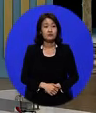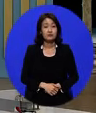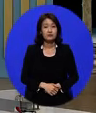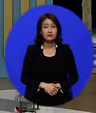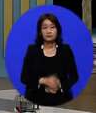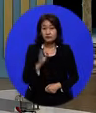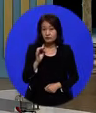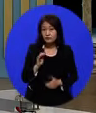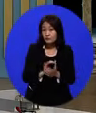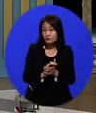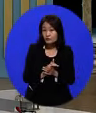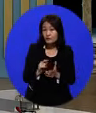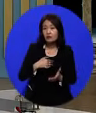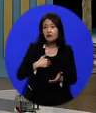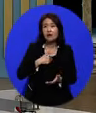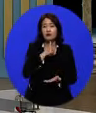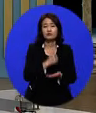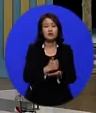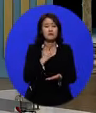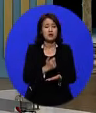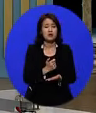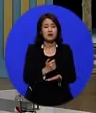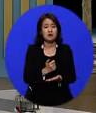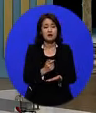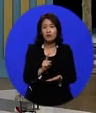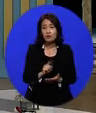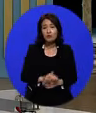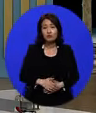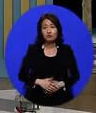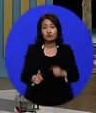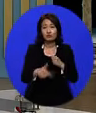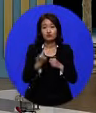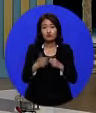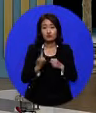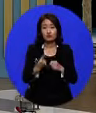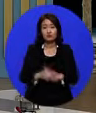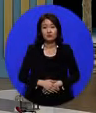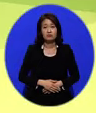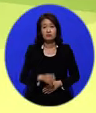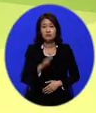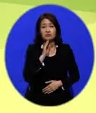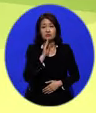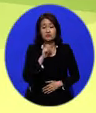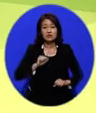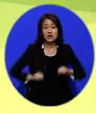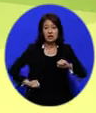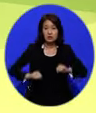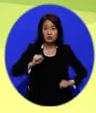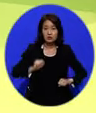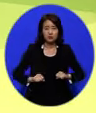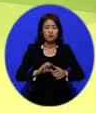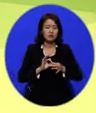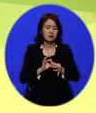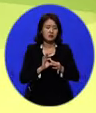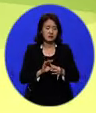제가 요 친구들이 제가 죄를 지었네요. 이 친구는요. 6학년 친구예요. 정말